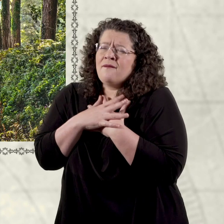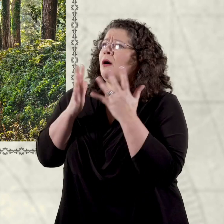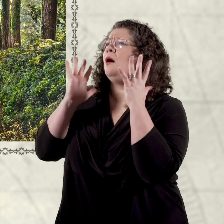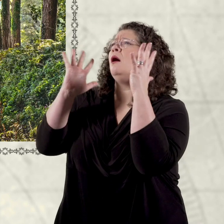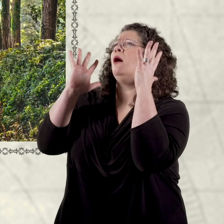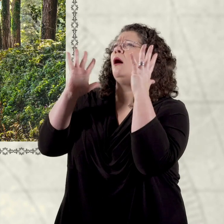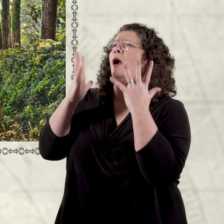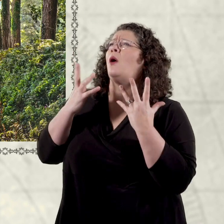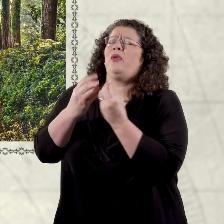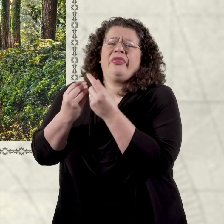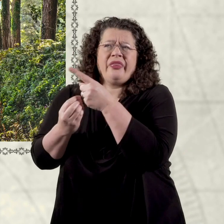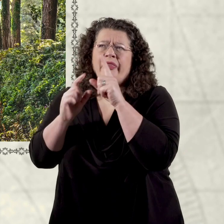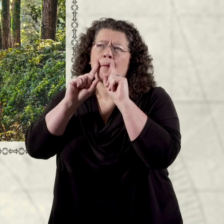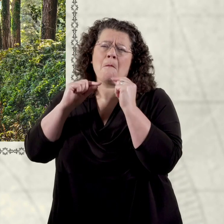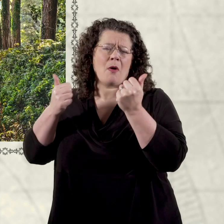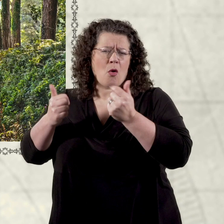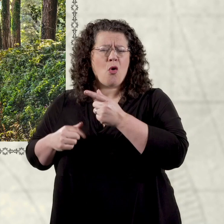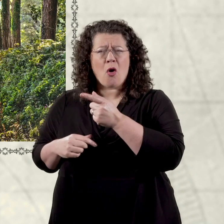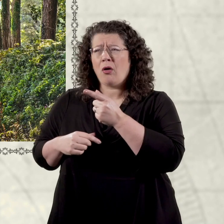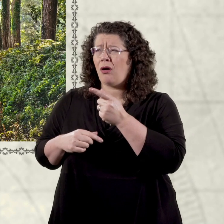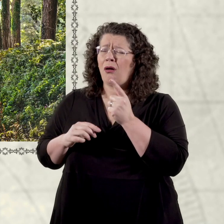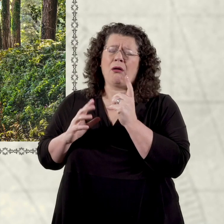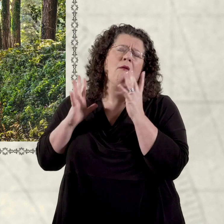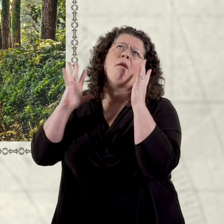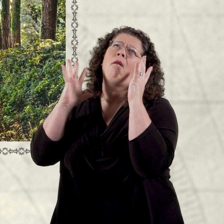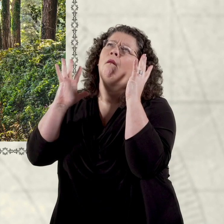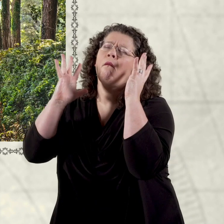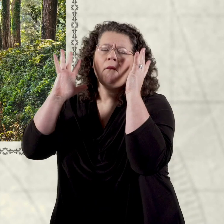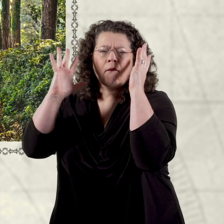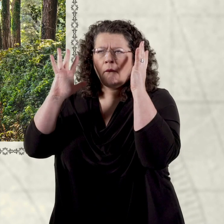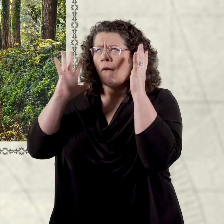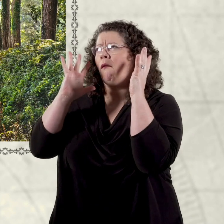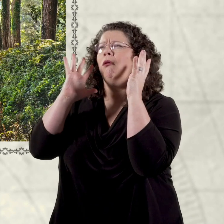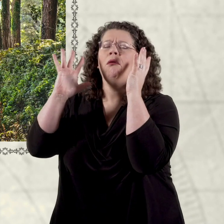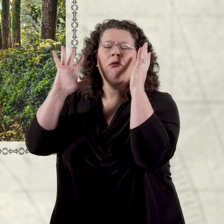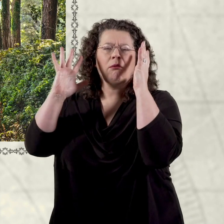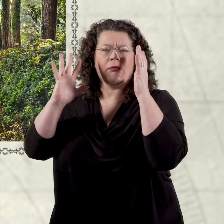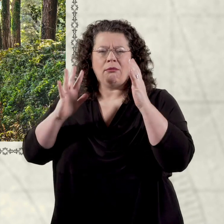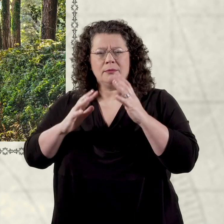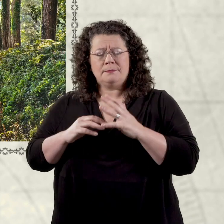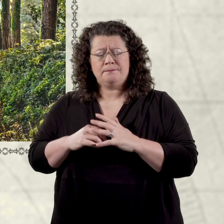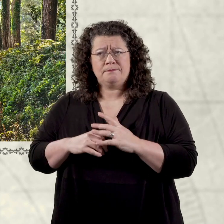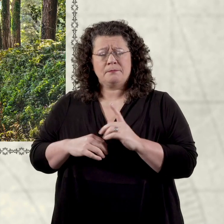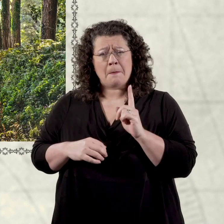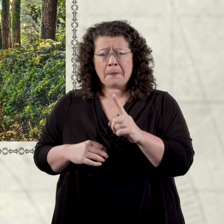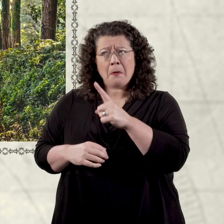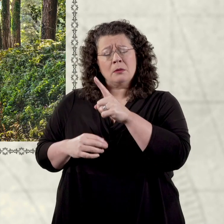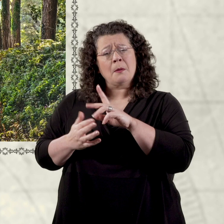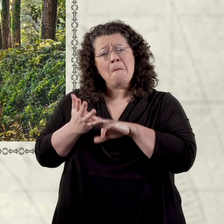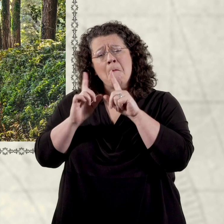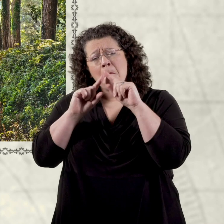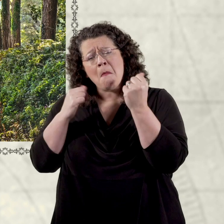O'n I mewn cariad hefo fo. Wrth fy modd. Ond roedd